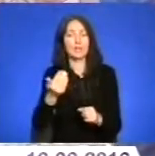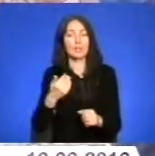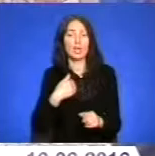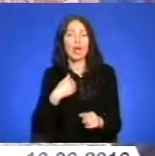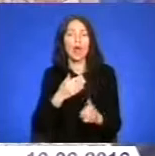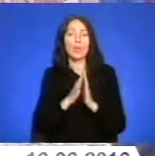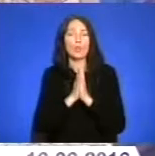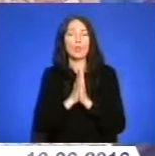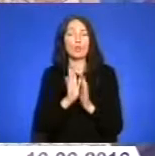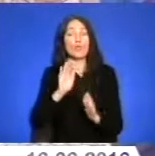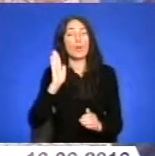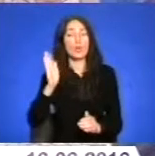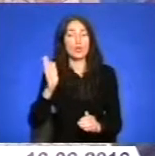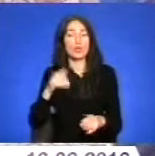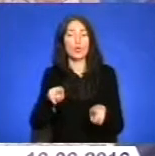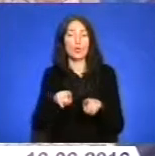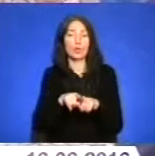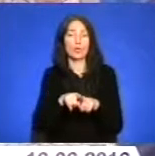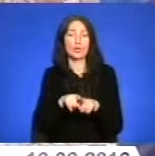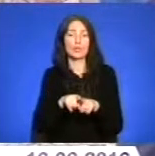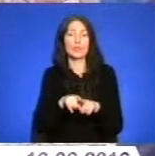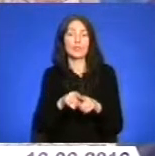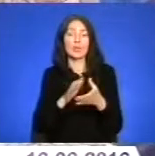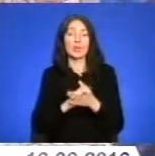в майбутньому таку ж консолідовану